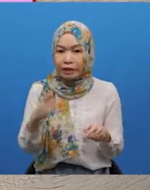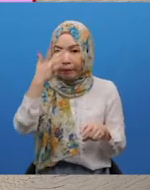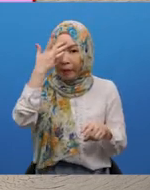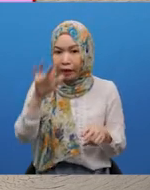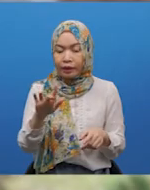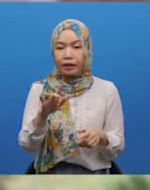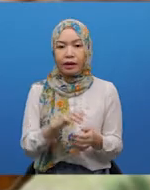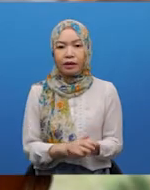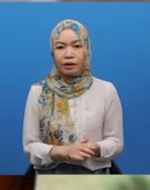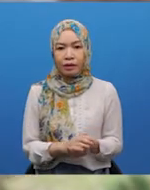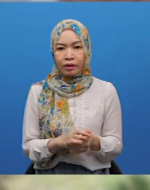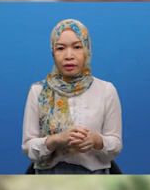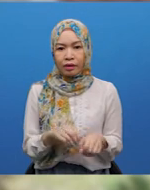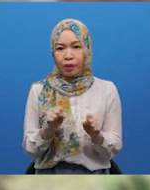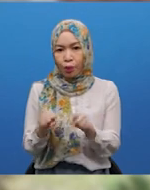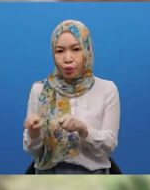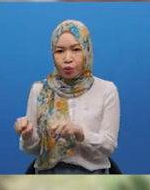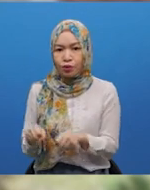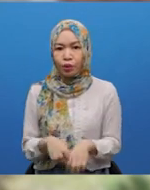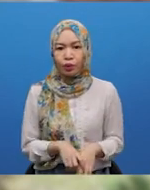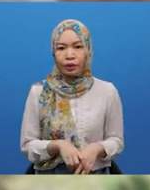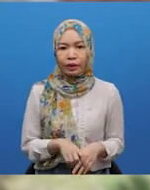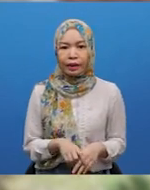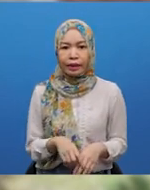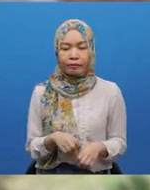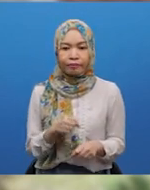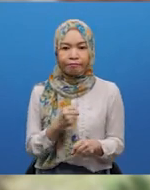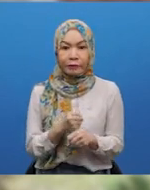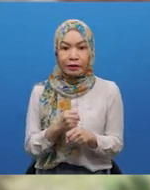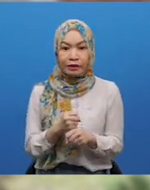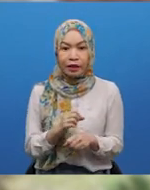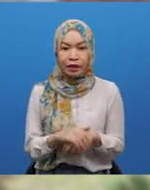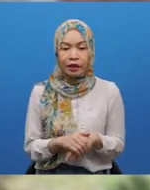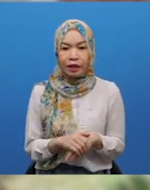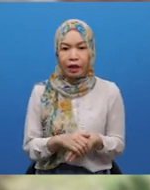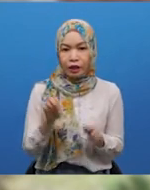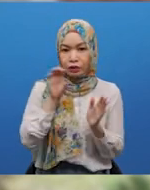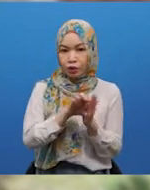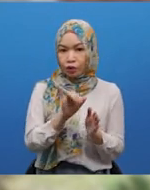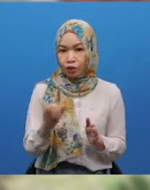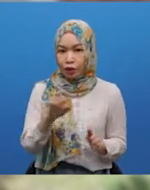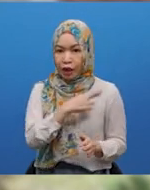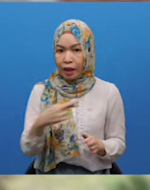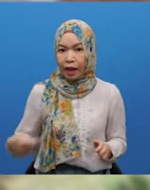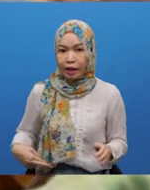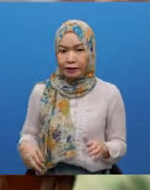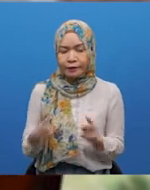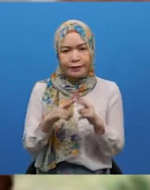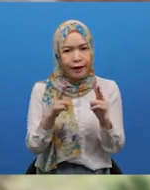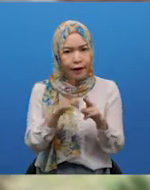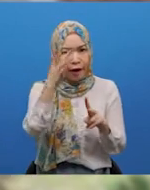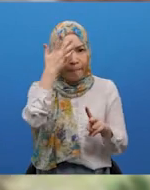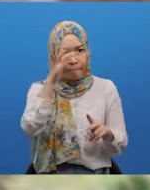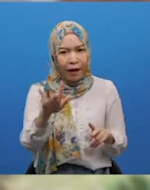perkara. Contohnya, Raja Negeri Kembayat mentadbir negaranya dengan bijak sehingga